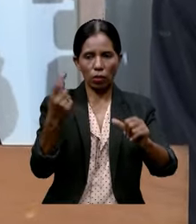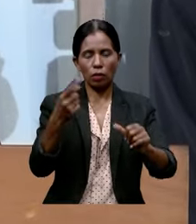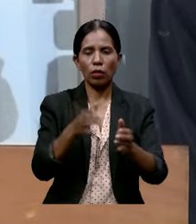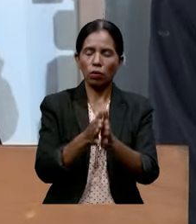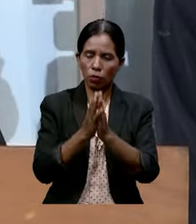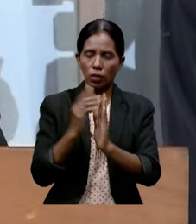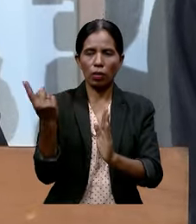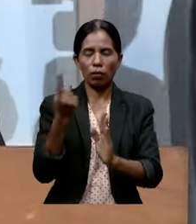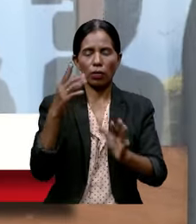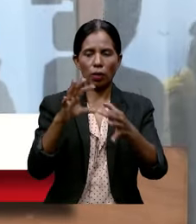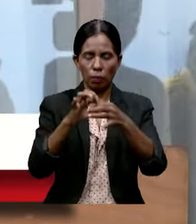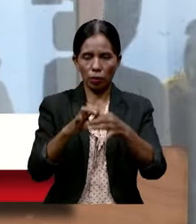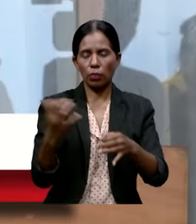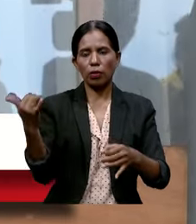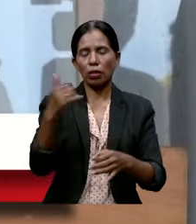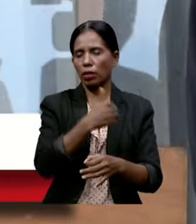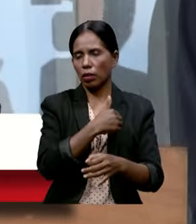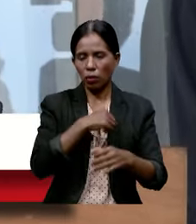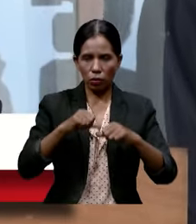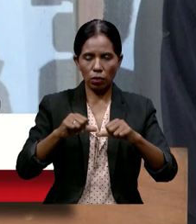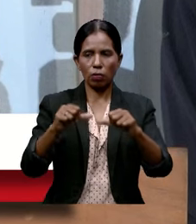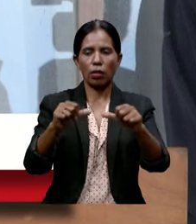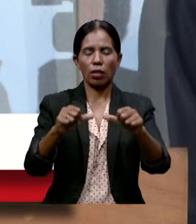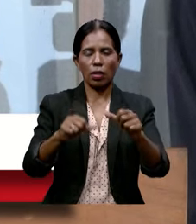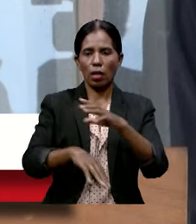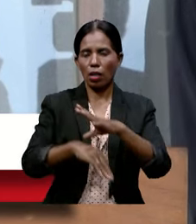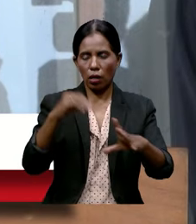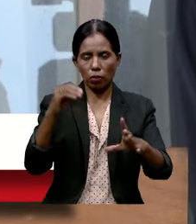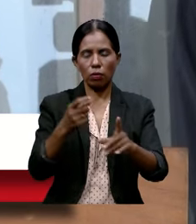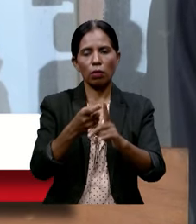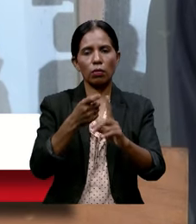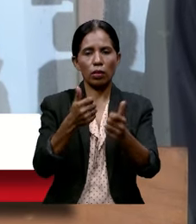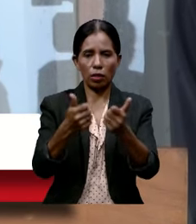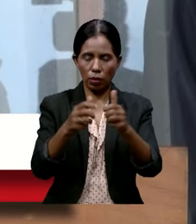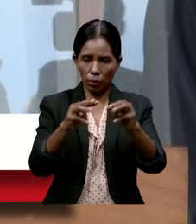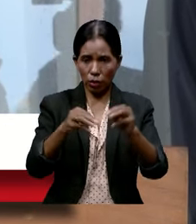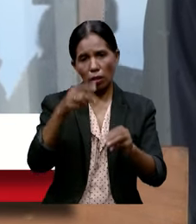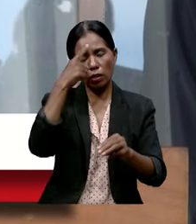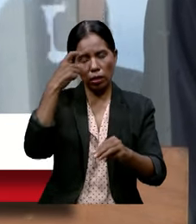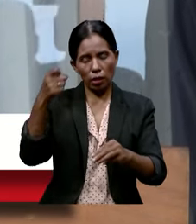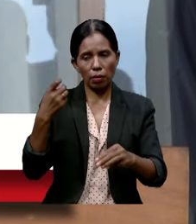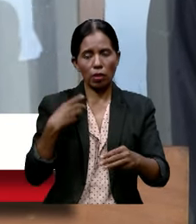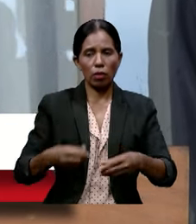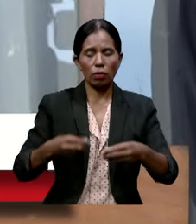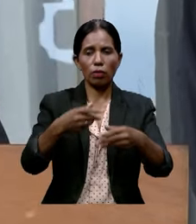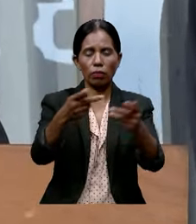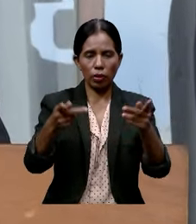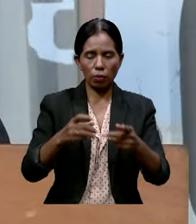na fatin membro se nebe masera continua. Tamba e despacho nebe mahau